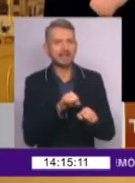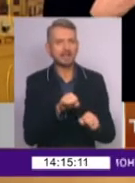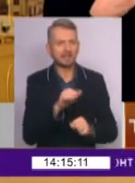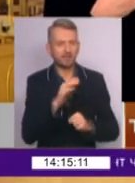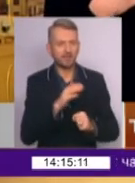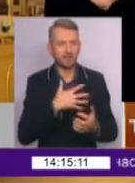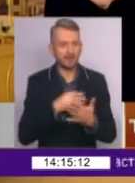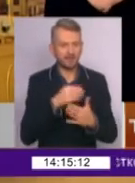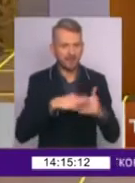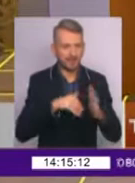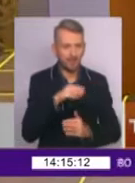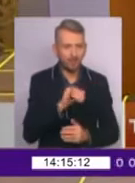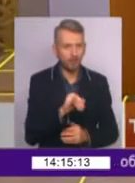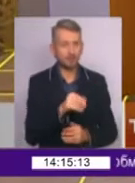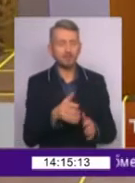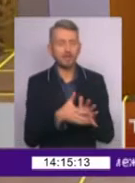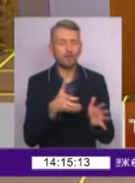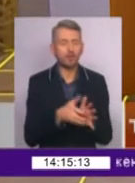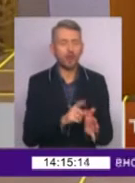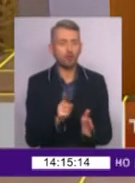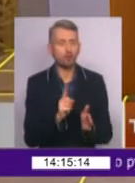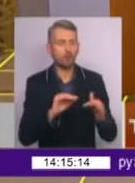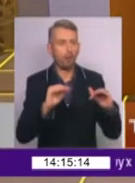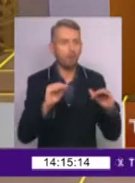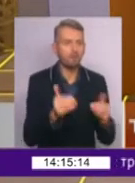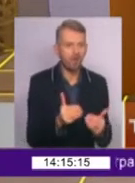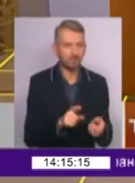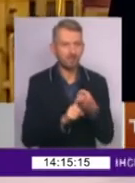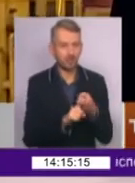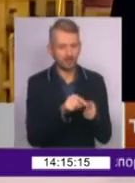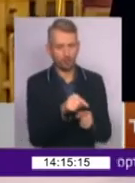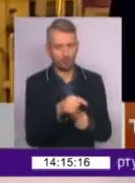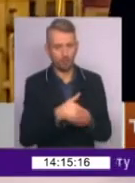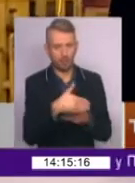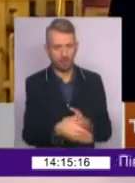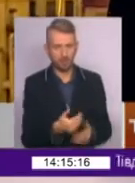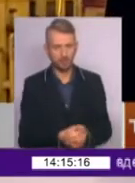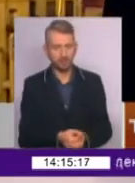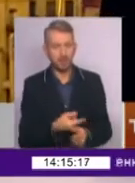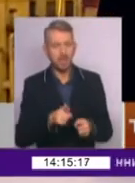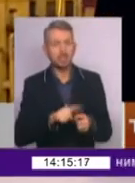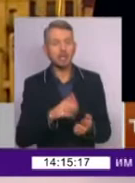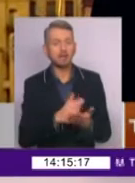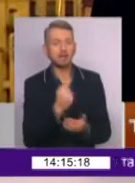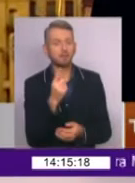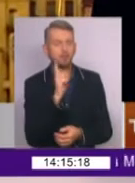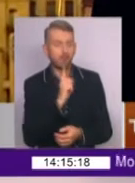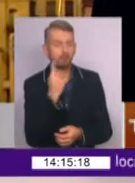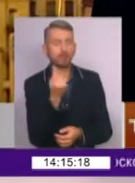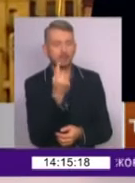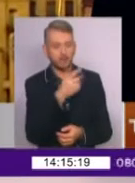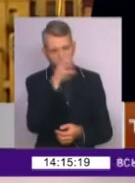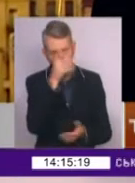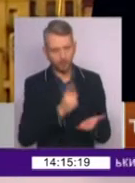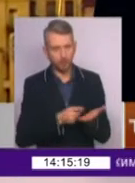властивості її недостатні для того, щоб обмежити інфекцію на цьому етапі. І тому це є єдиним поки що науково доведеним